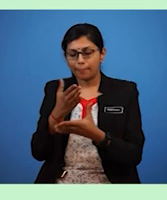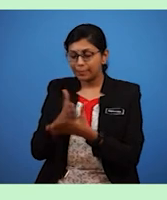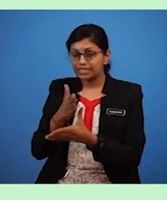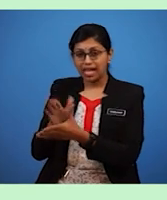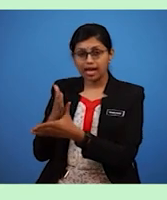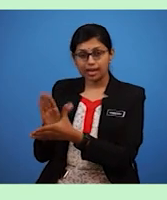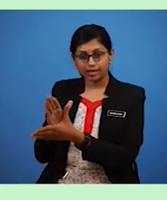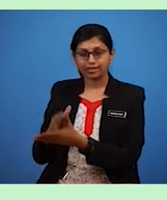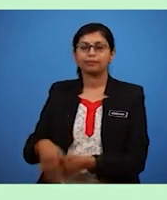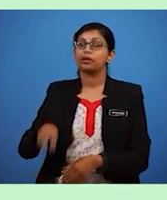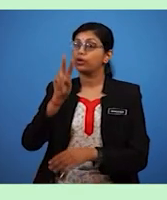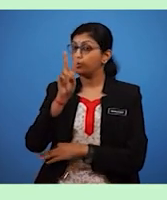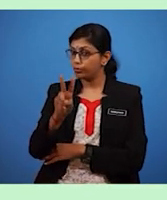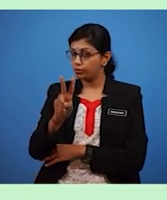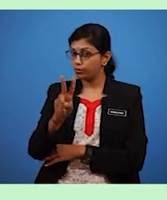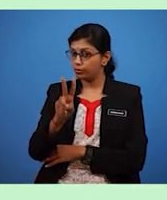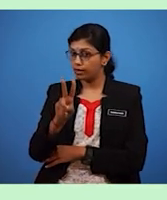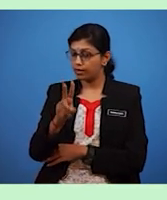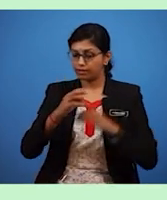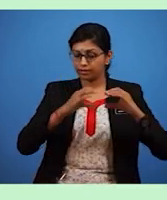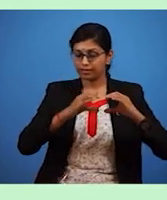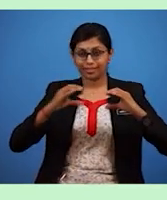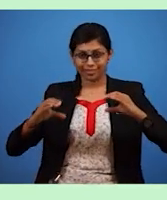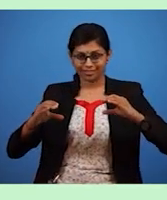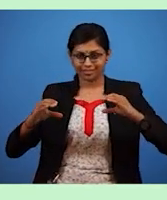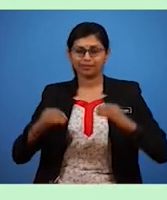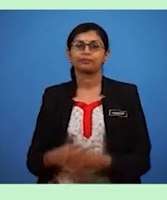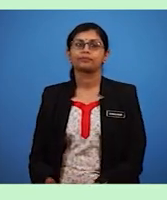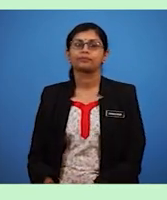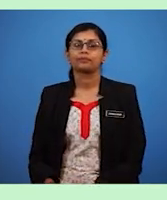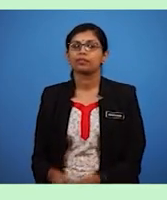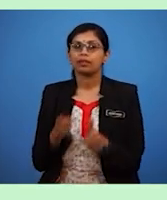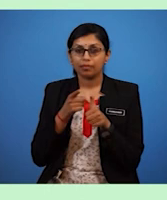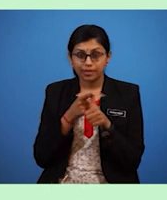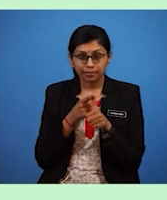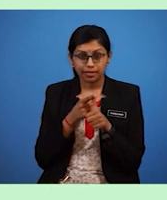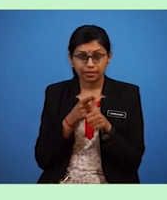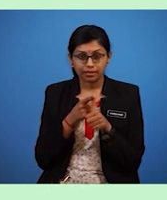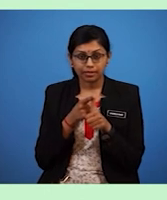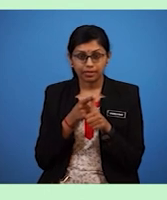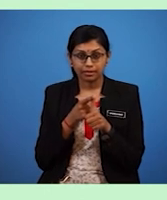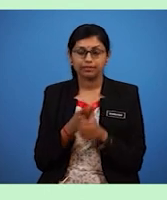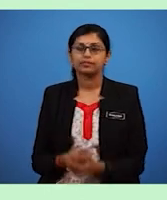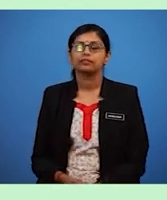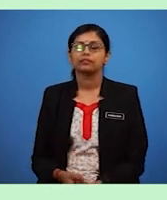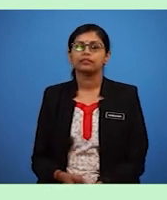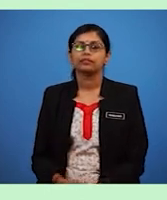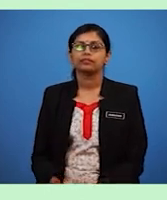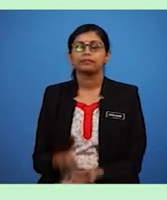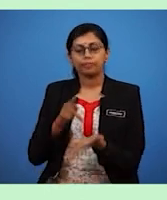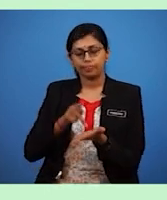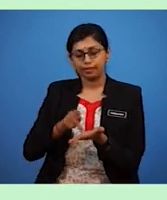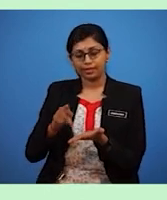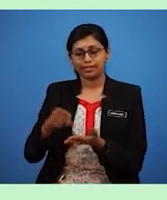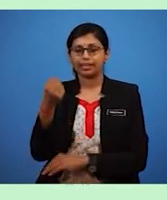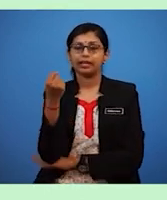pecahkan kepada dua sub langkah. Pertama, mula-mula kita akan